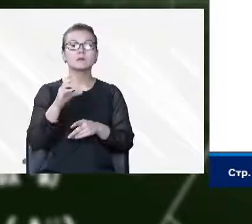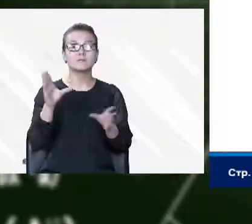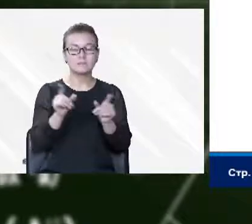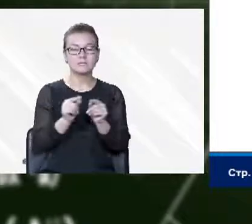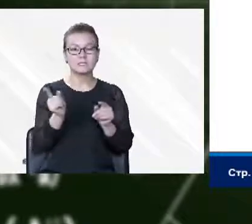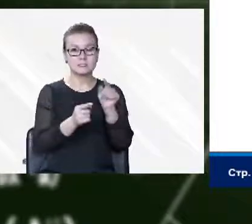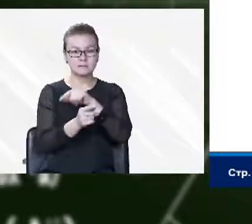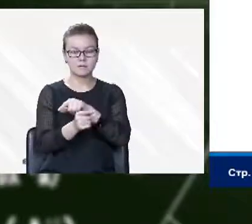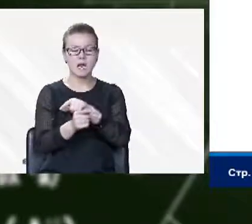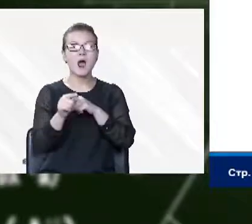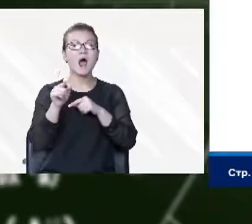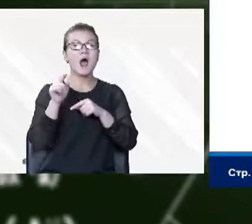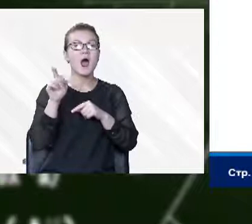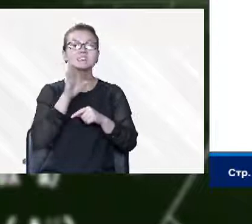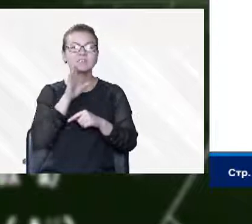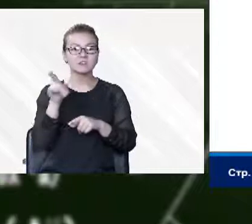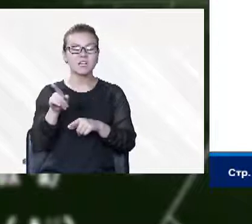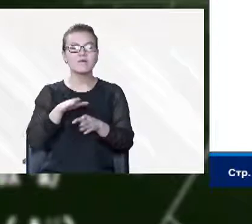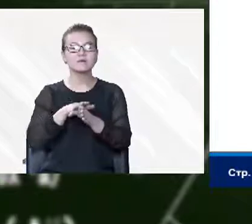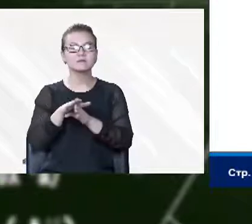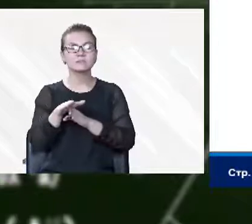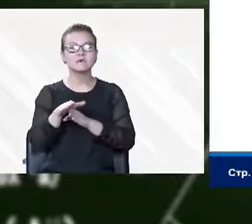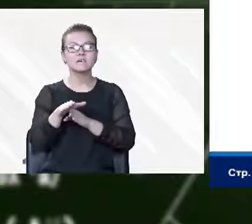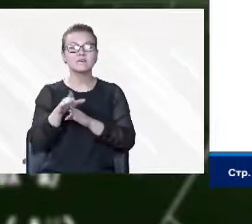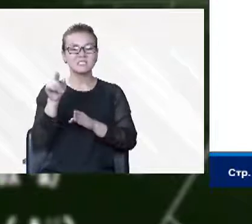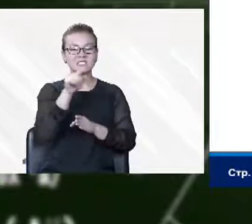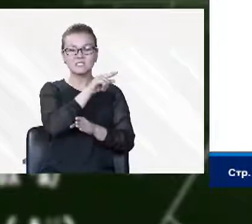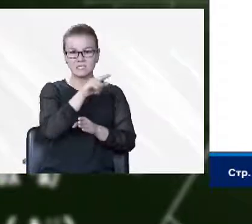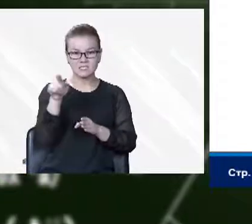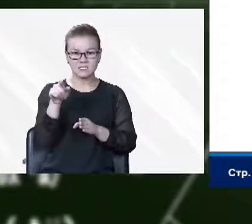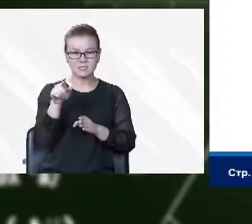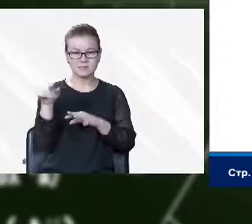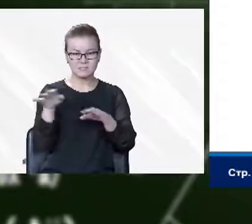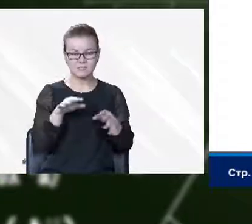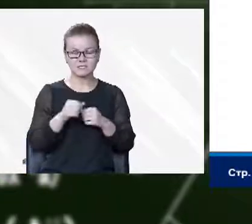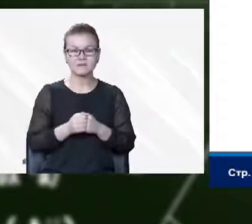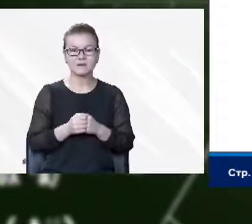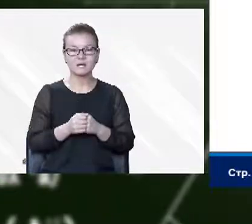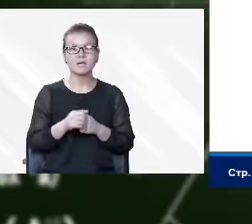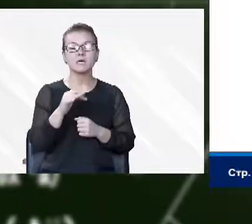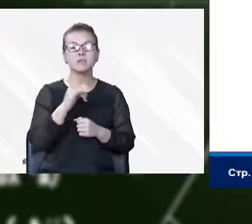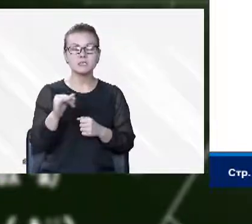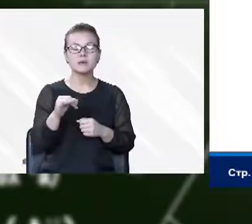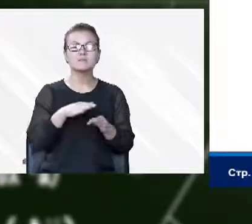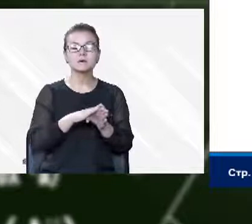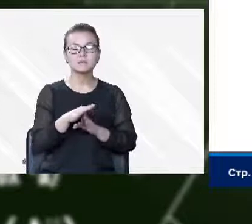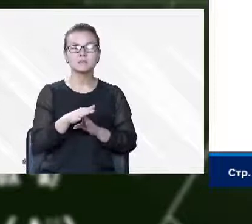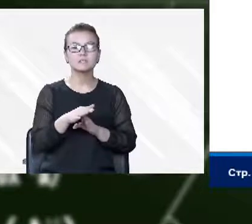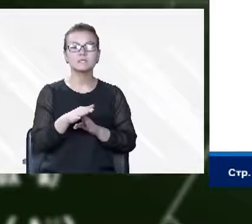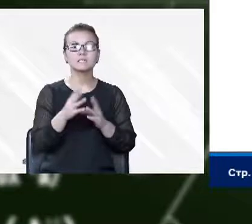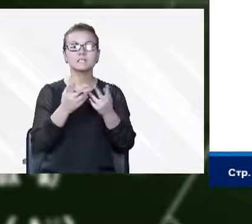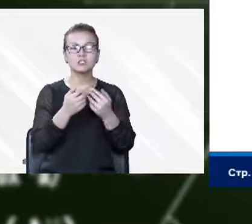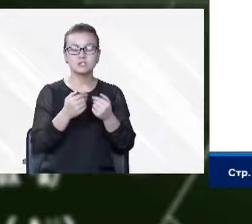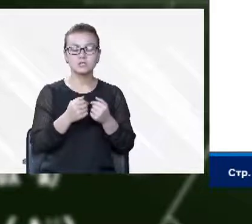знаменателями, она производила с числителями этих дробей. И выполнил